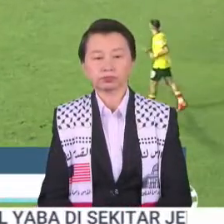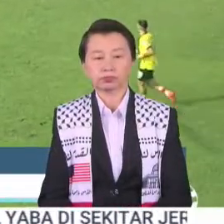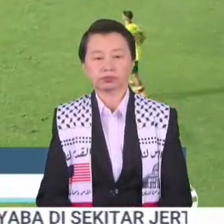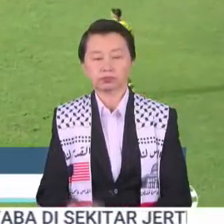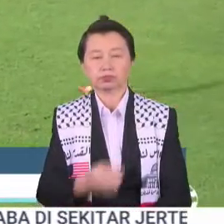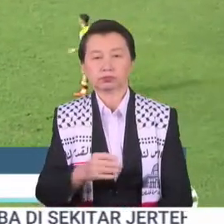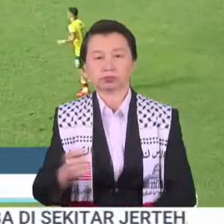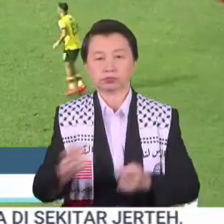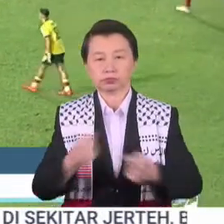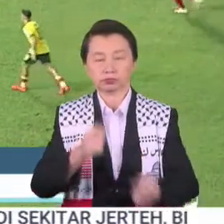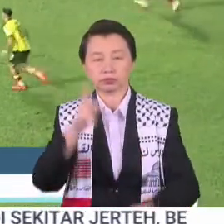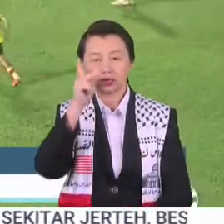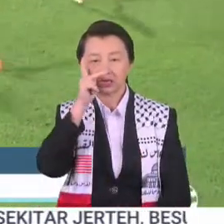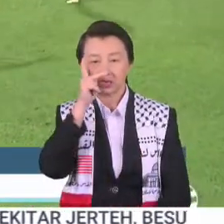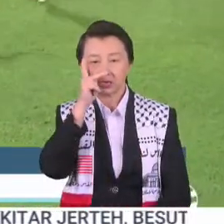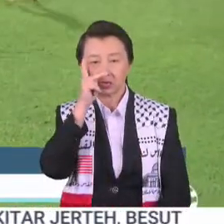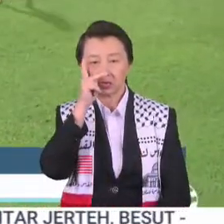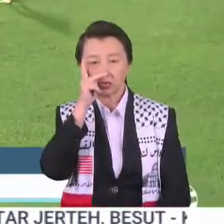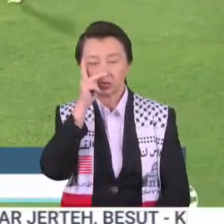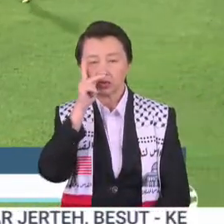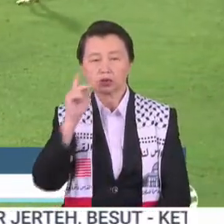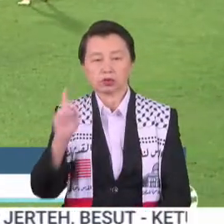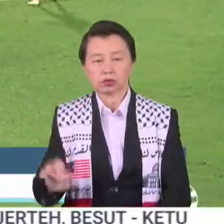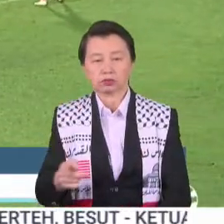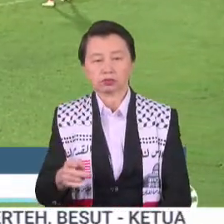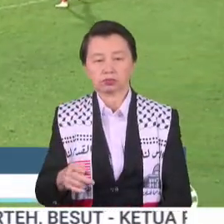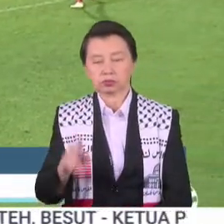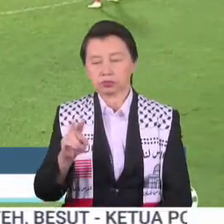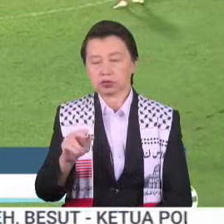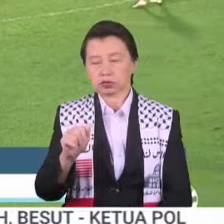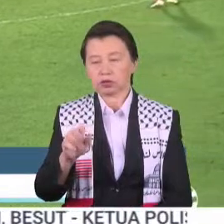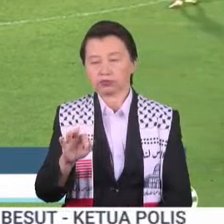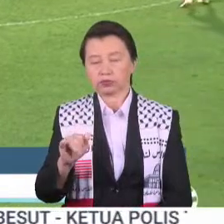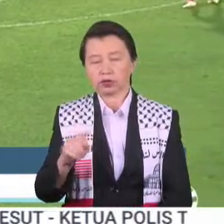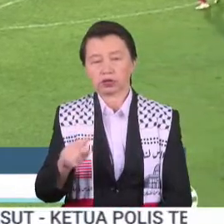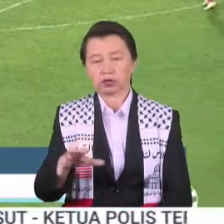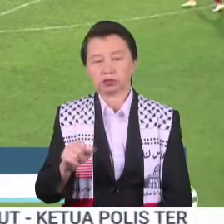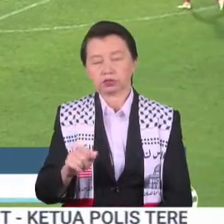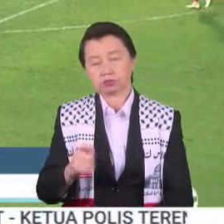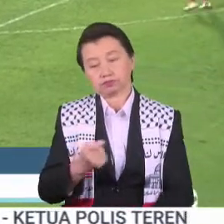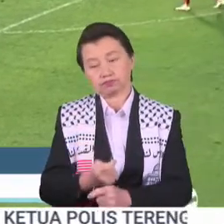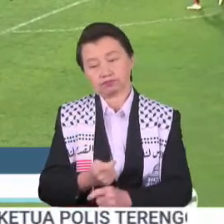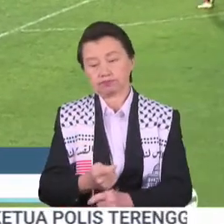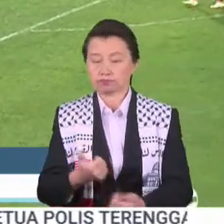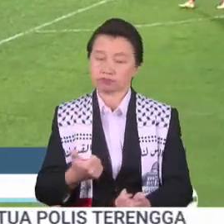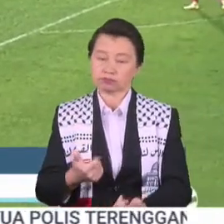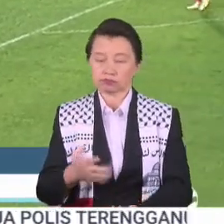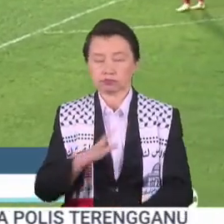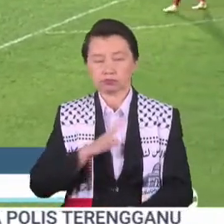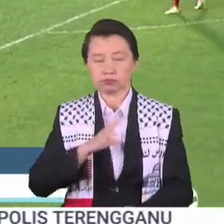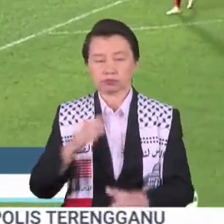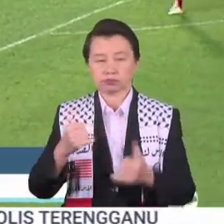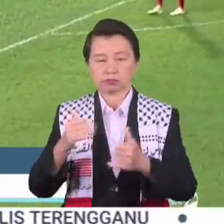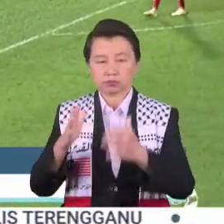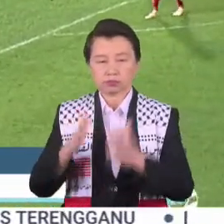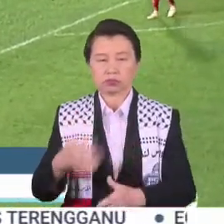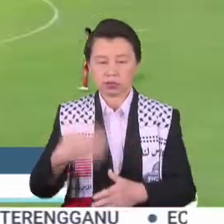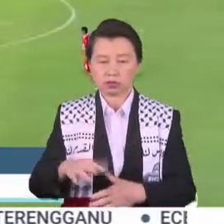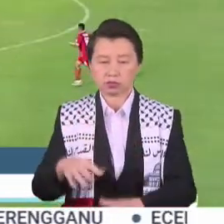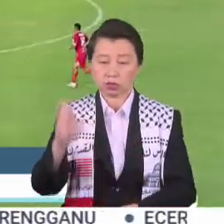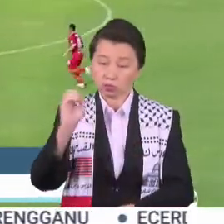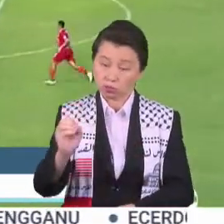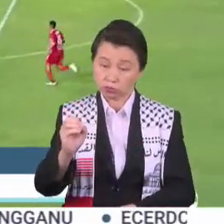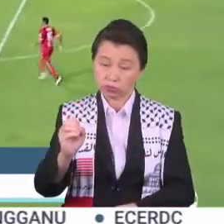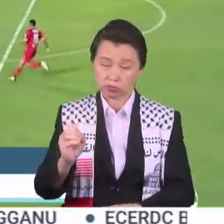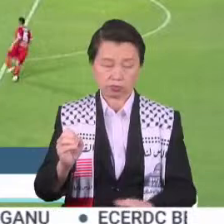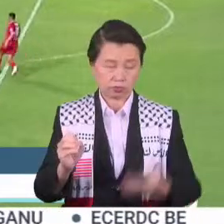Sementara itu, pengendali Kedah Darul Aman KDA FC, Nafuzi Zain, tetap berbangga dengan prestasi anak buahnya selepas tewas 0-1